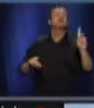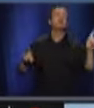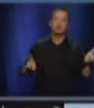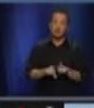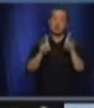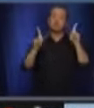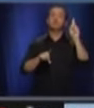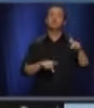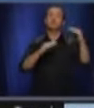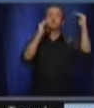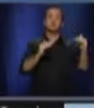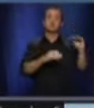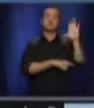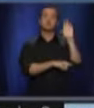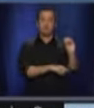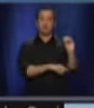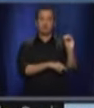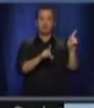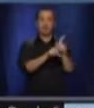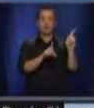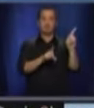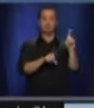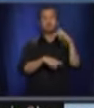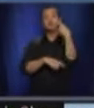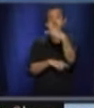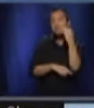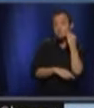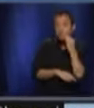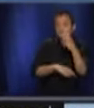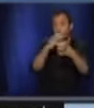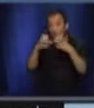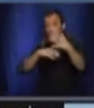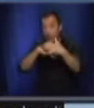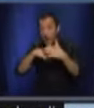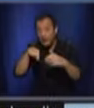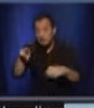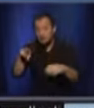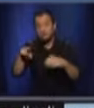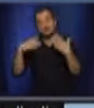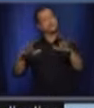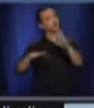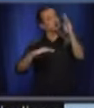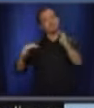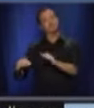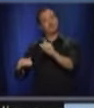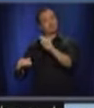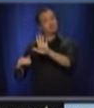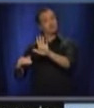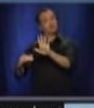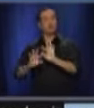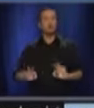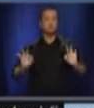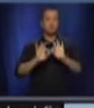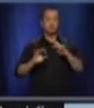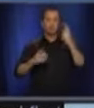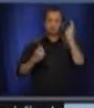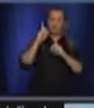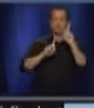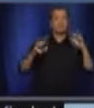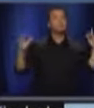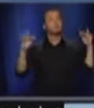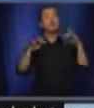si vous êtes dans une zone orange, c'est déjà 25. C'est très important pour les événements que je viens de